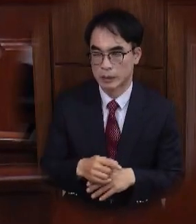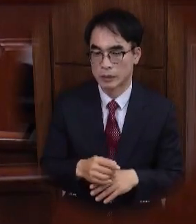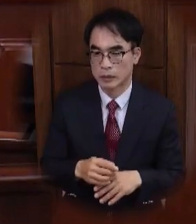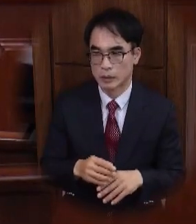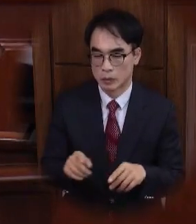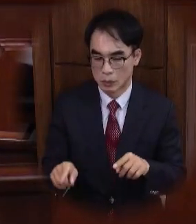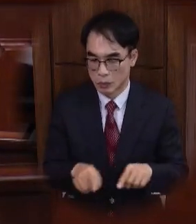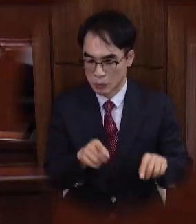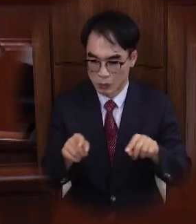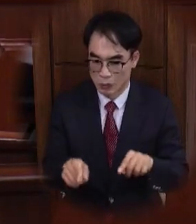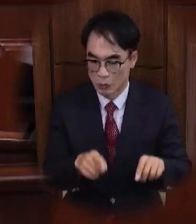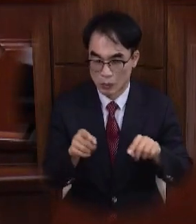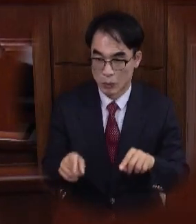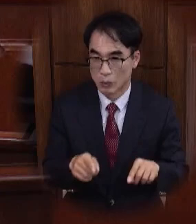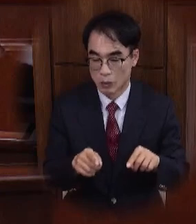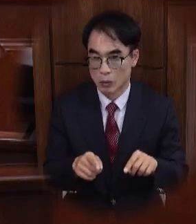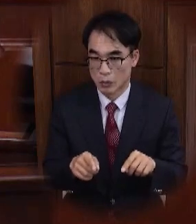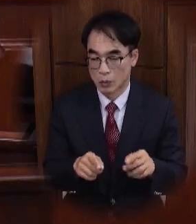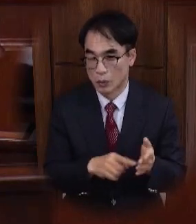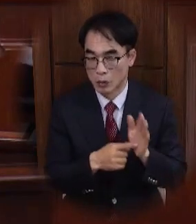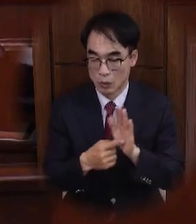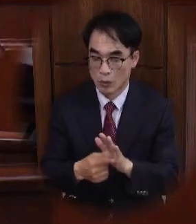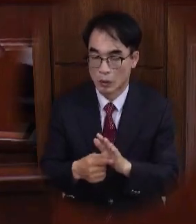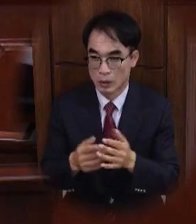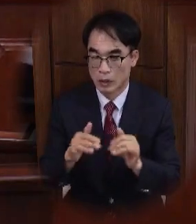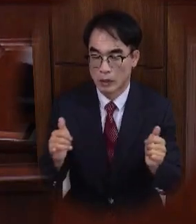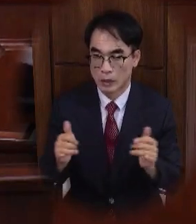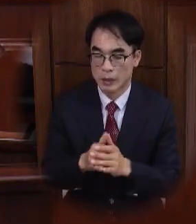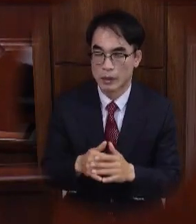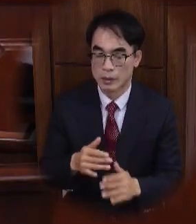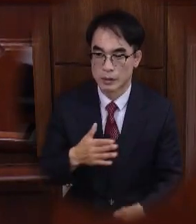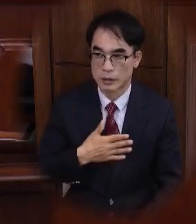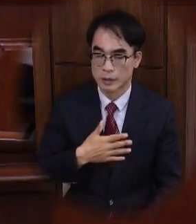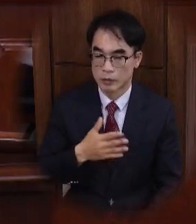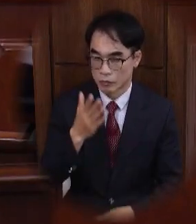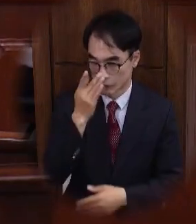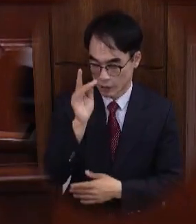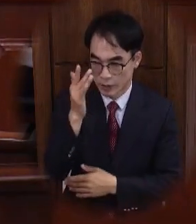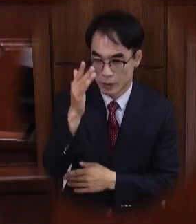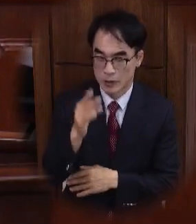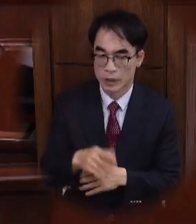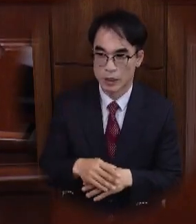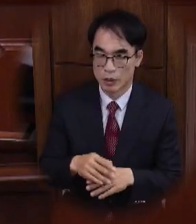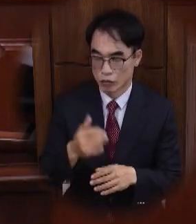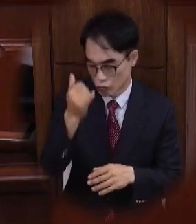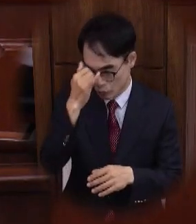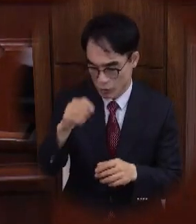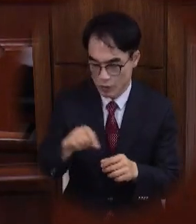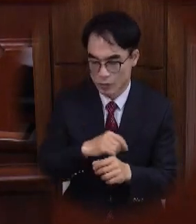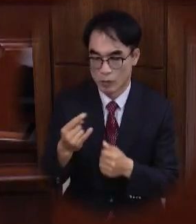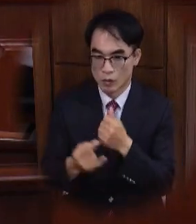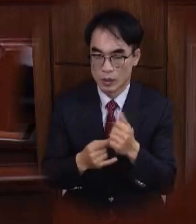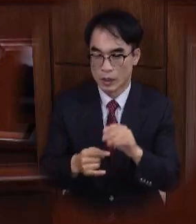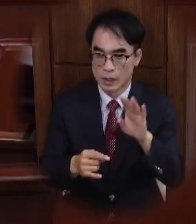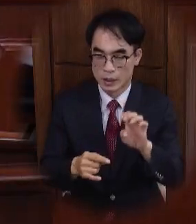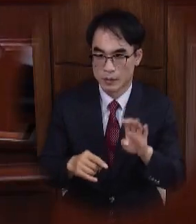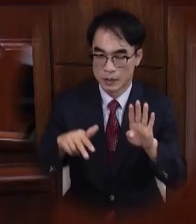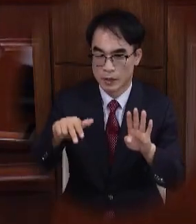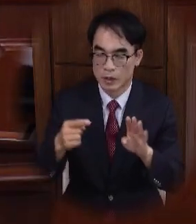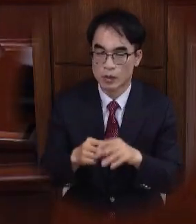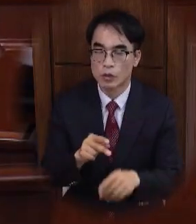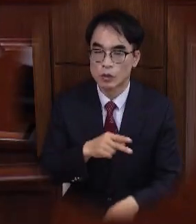녹음을 공개한 당사자 당사자에 대하의 저는 순천시의 윤리 특기의 지방자치법 제 44조